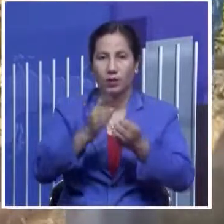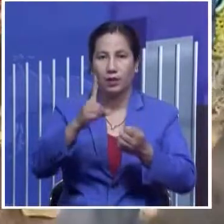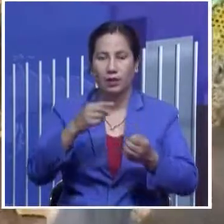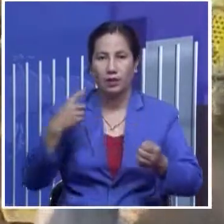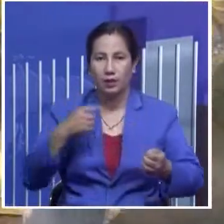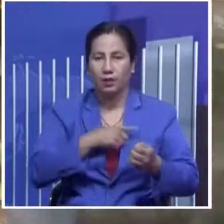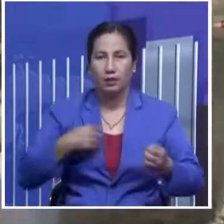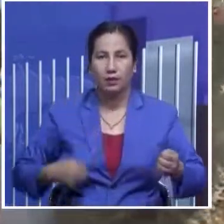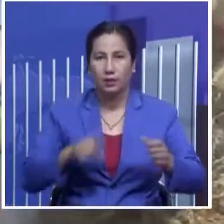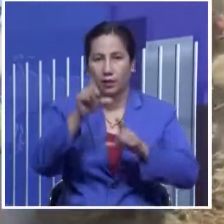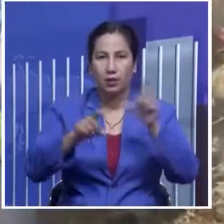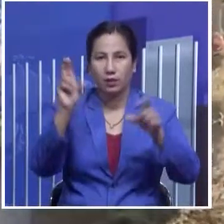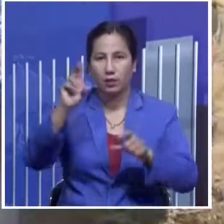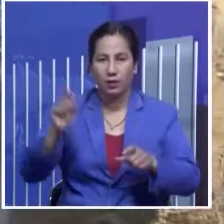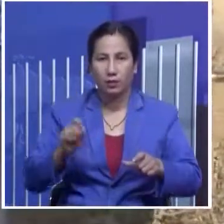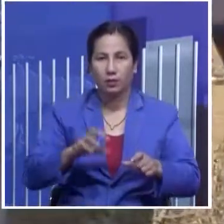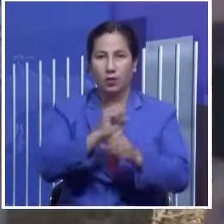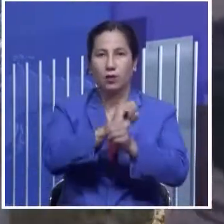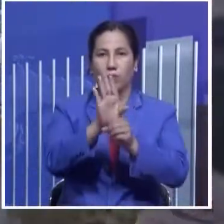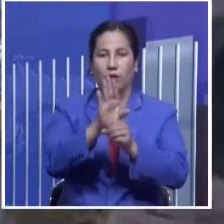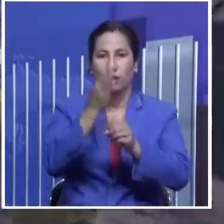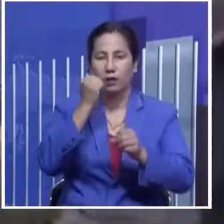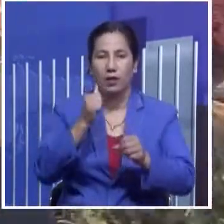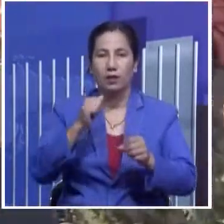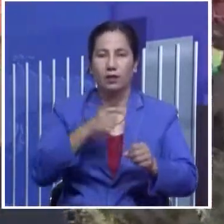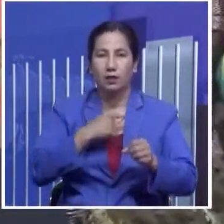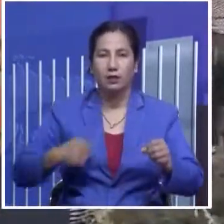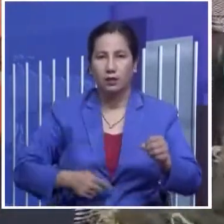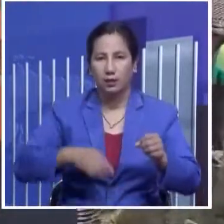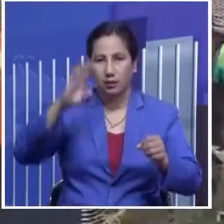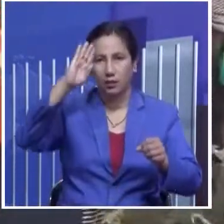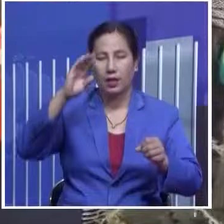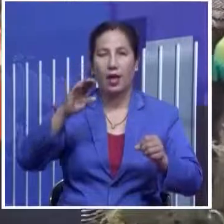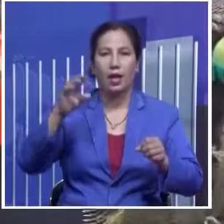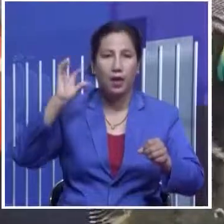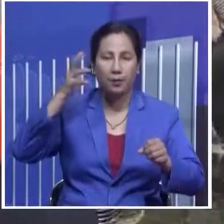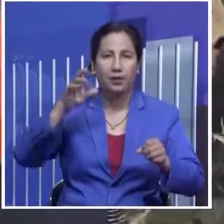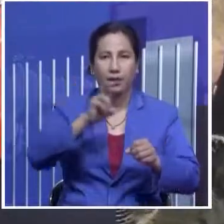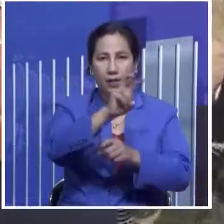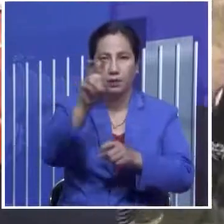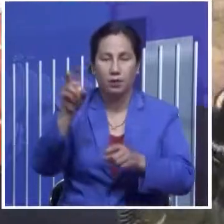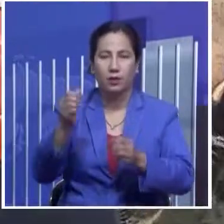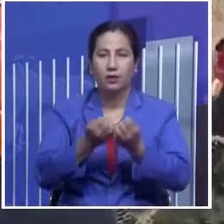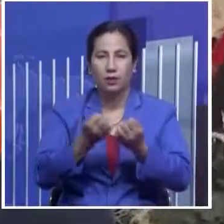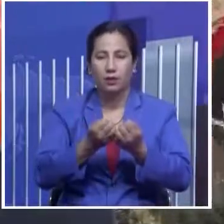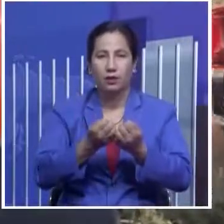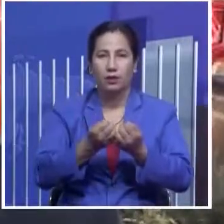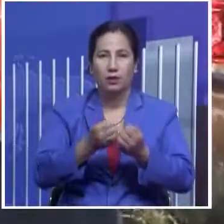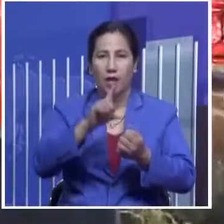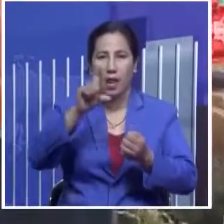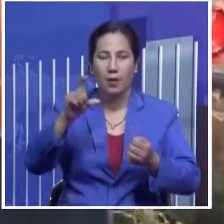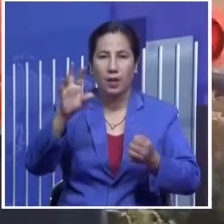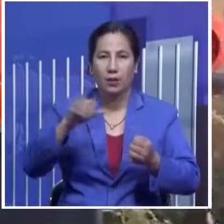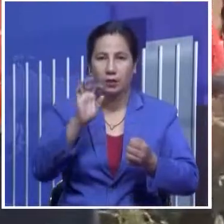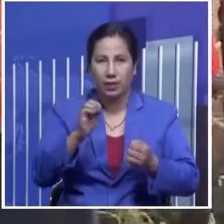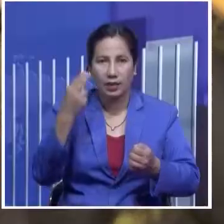प्राविधिक टोली दैलेखमा छ। कोरोना भाइरस महामारीका कारण चीन सरकारले विदेश भ्रमणमा गरेको कडाईका कारण चिनिया प्राविधिक नेपाल